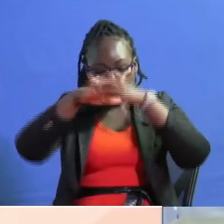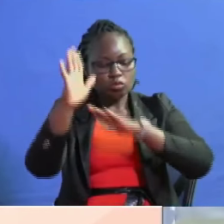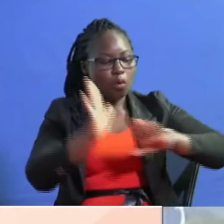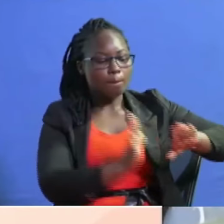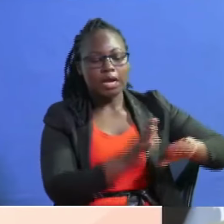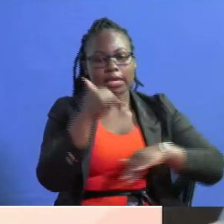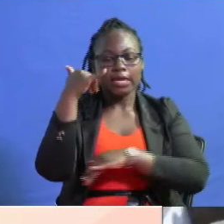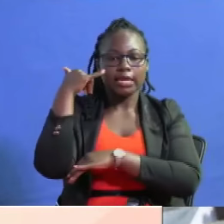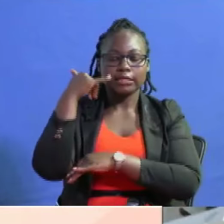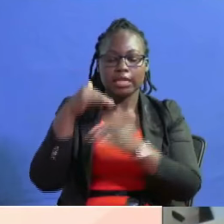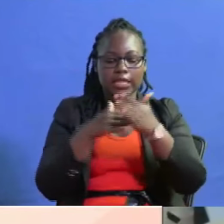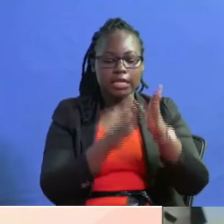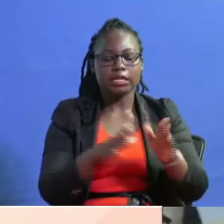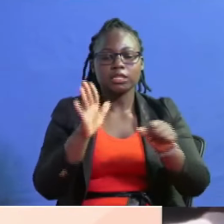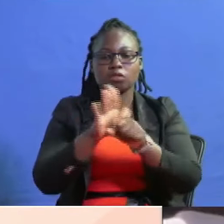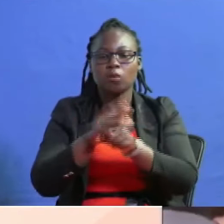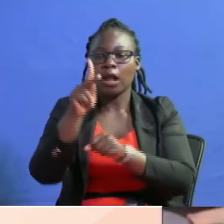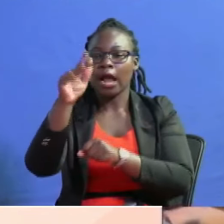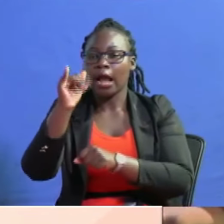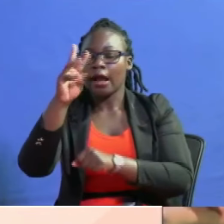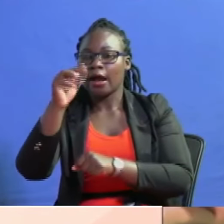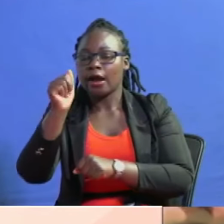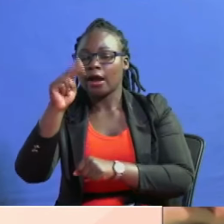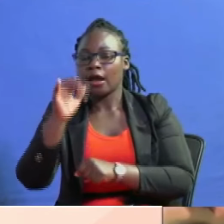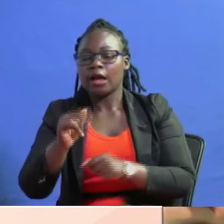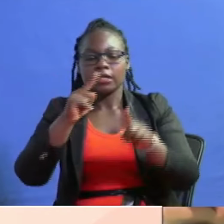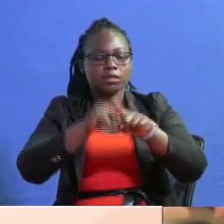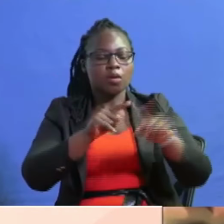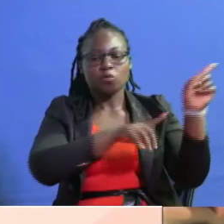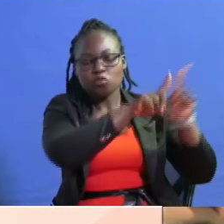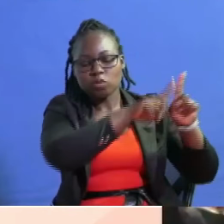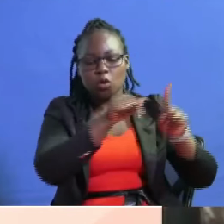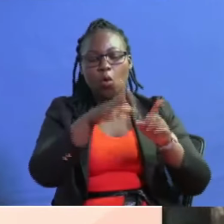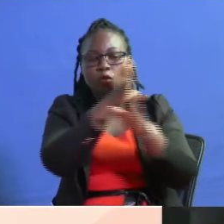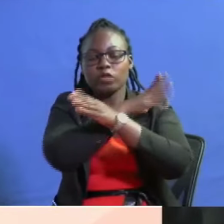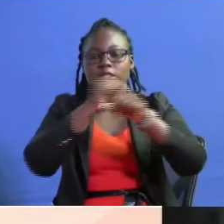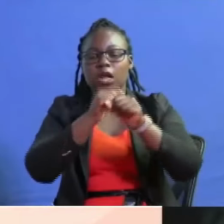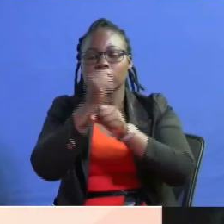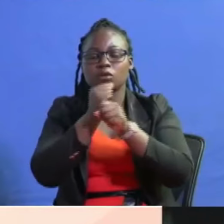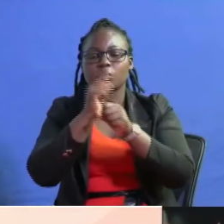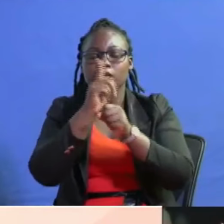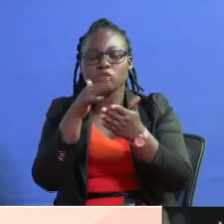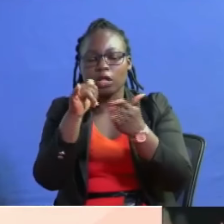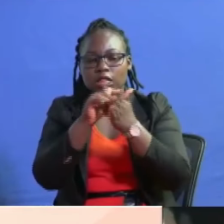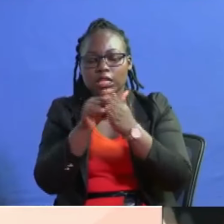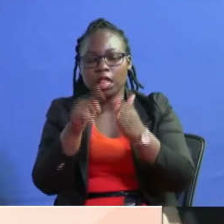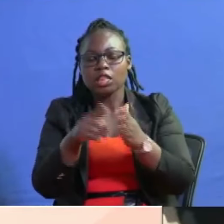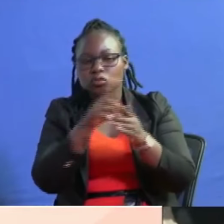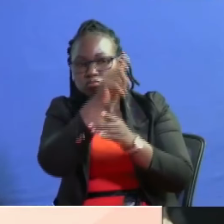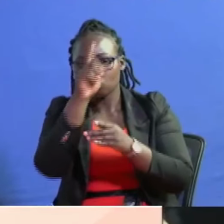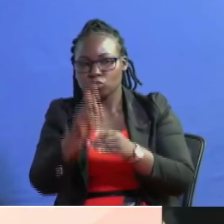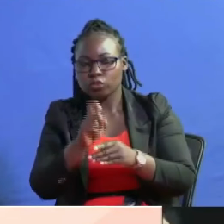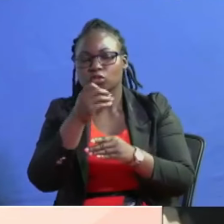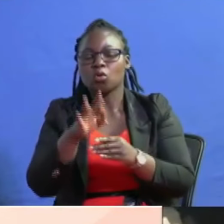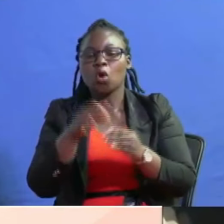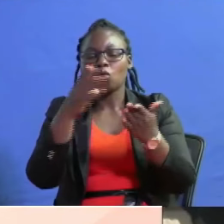kikaoni jana, kiongozi wa wengi Kimani Ishungwa wakati wa ziara hii ya rais amemhakikishia kuwa mswada wa nyumba za bei